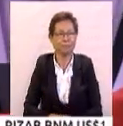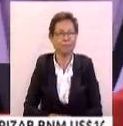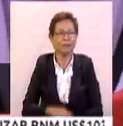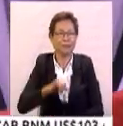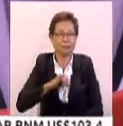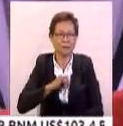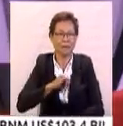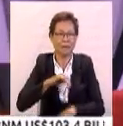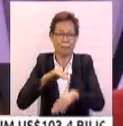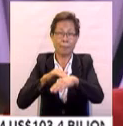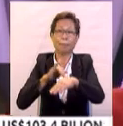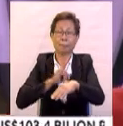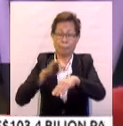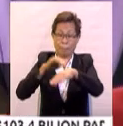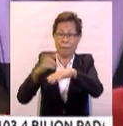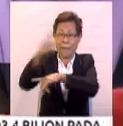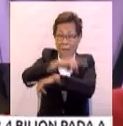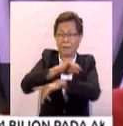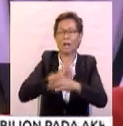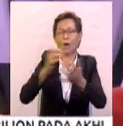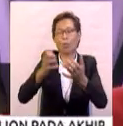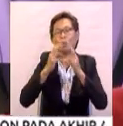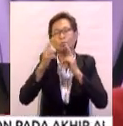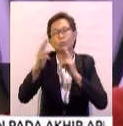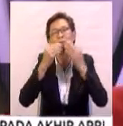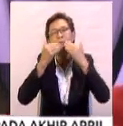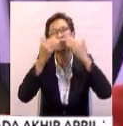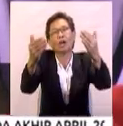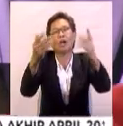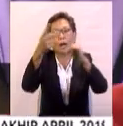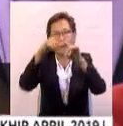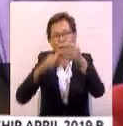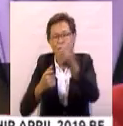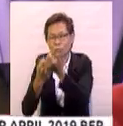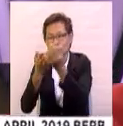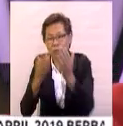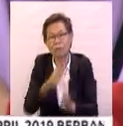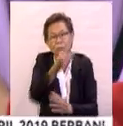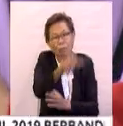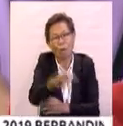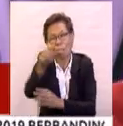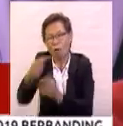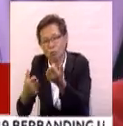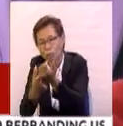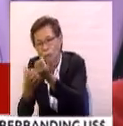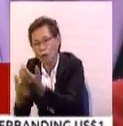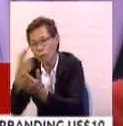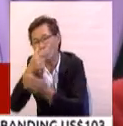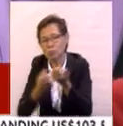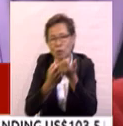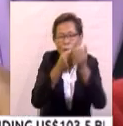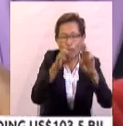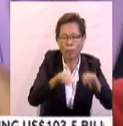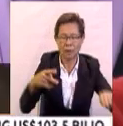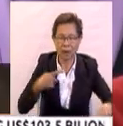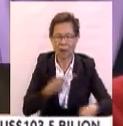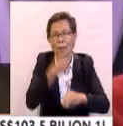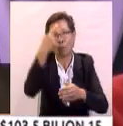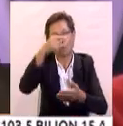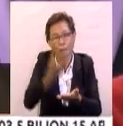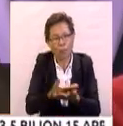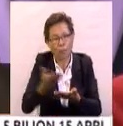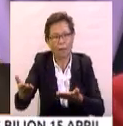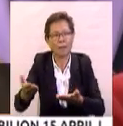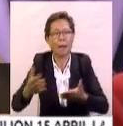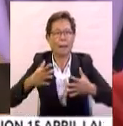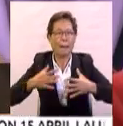Dan saya pada hari ini saya ingin mengucapkan terima kasih kepada pihak penaja kerana telah menaja pelajar-pelajar kami untuk membeli baju